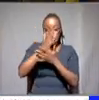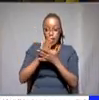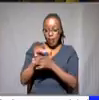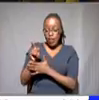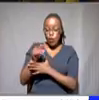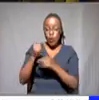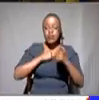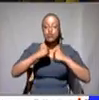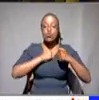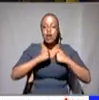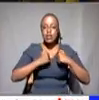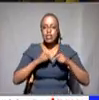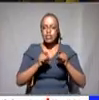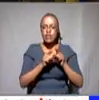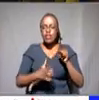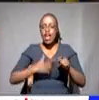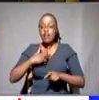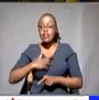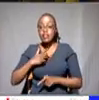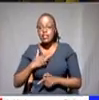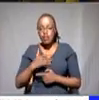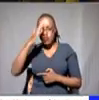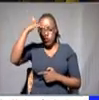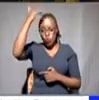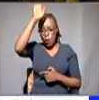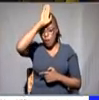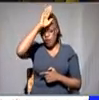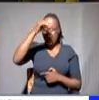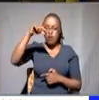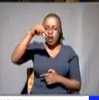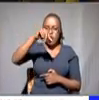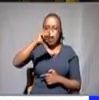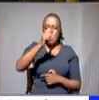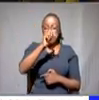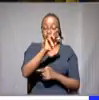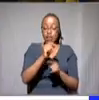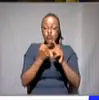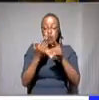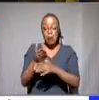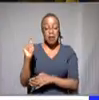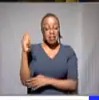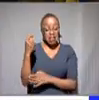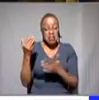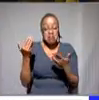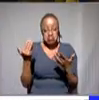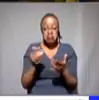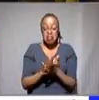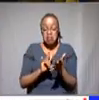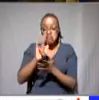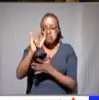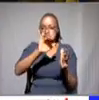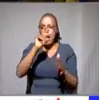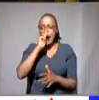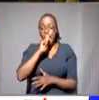wa Rwanda. Marashe yete mafururine ma Dubai, fururine wa Qatar. Na amu ya maru umete ginyago uko dhini wa fururi wa Kenya. Fururi wa